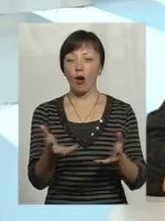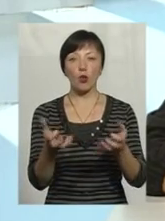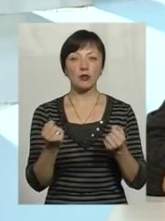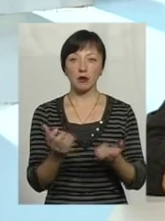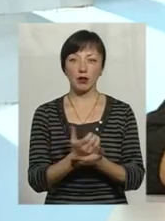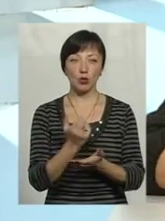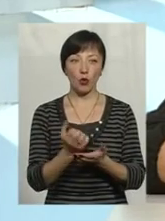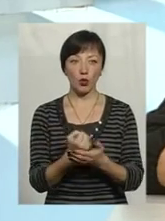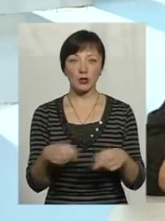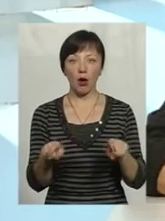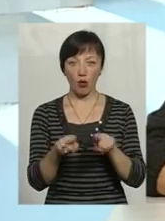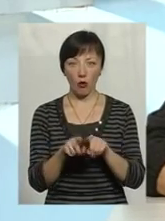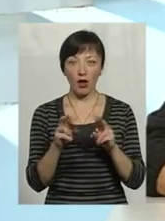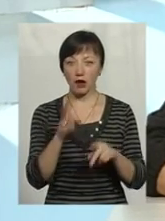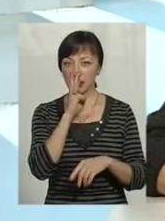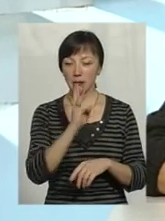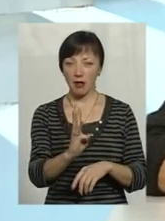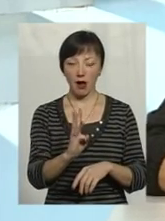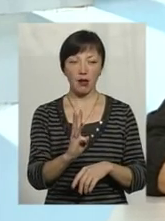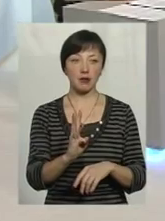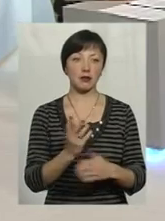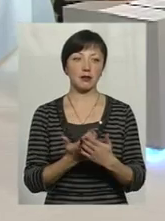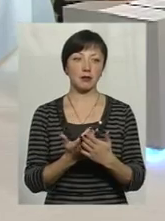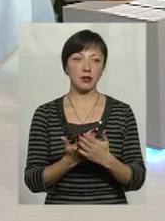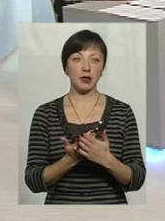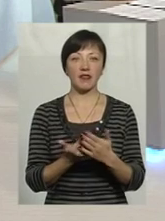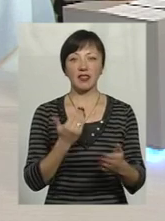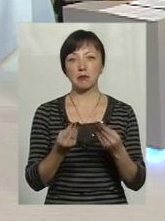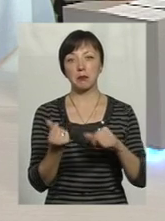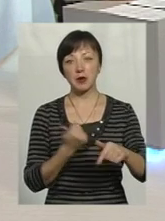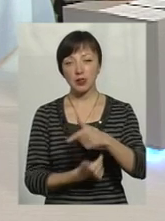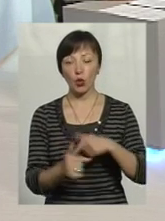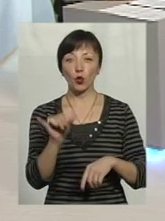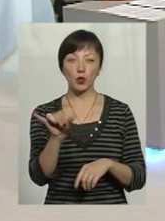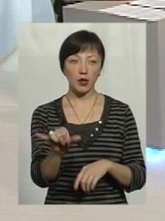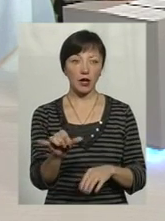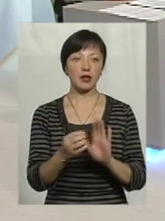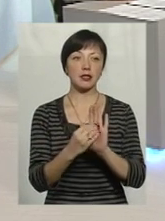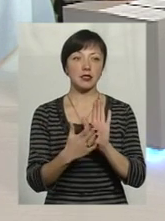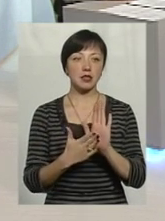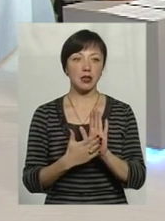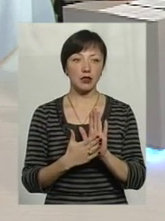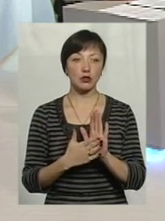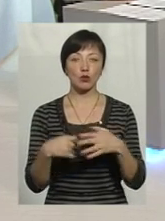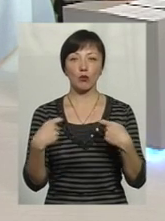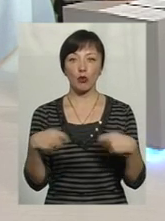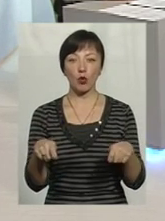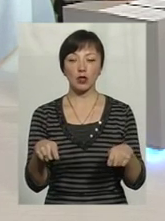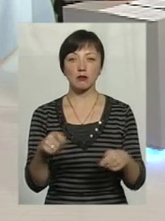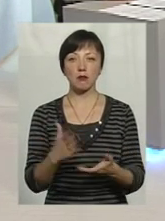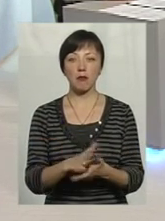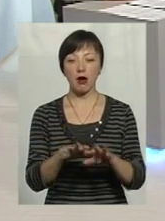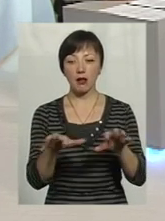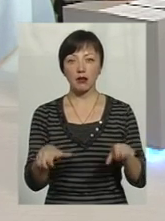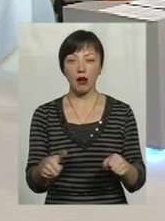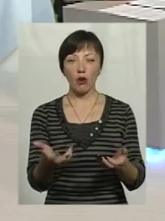доходу такого, як заробітна плата, там доходу від підприємницької діяльності. В неї зазначено тільки продаж майна, від